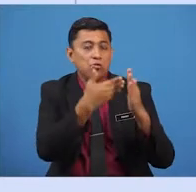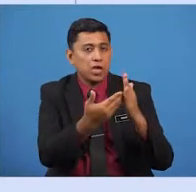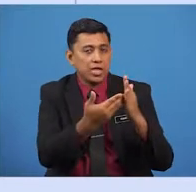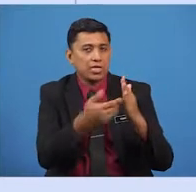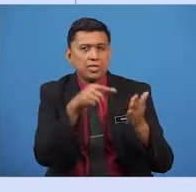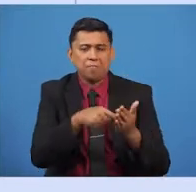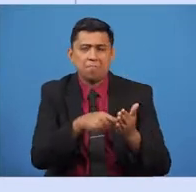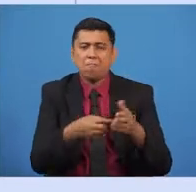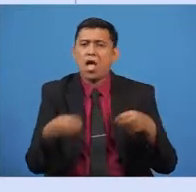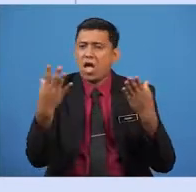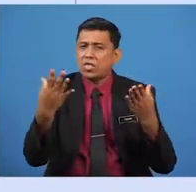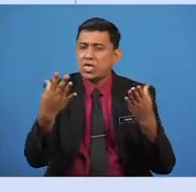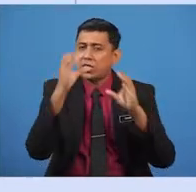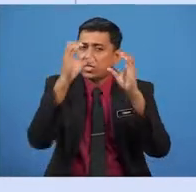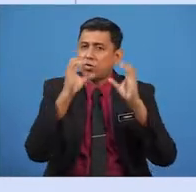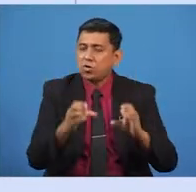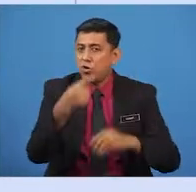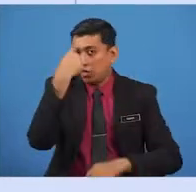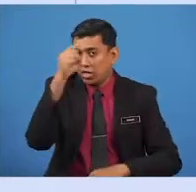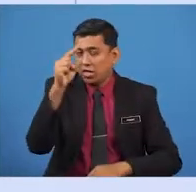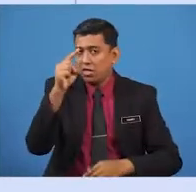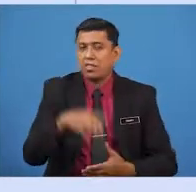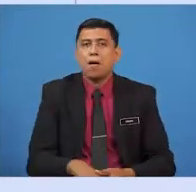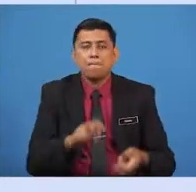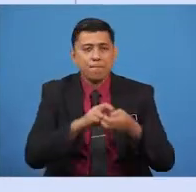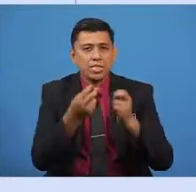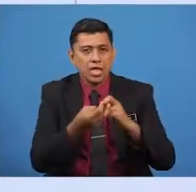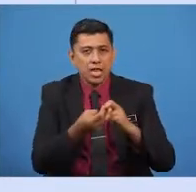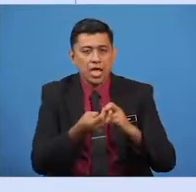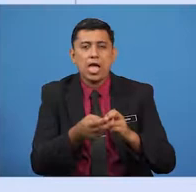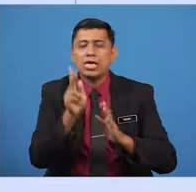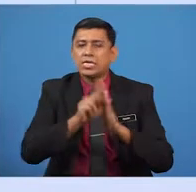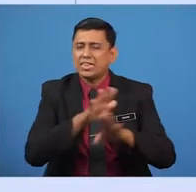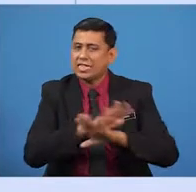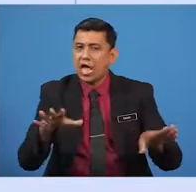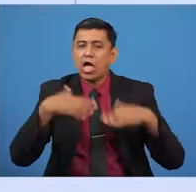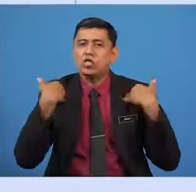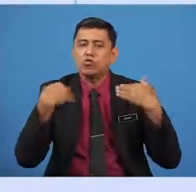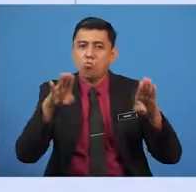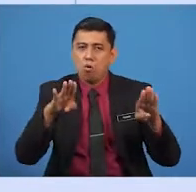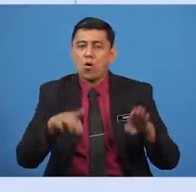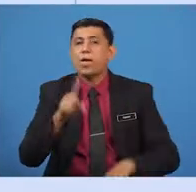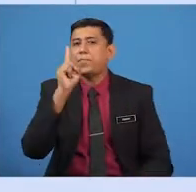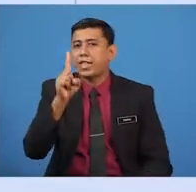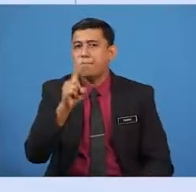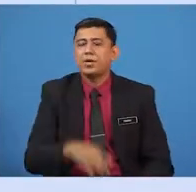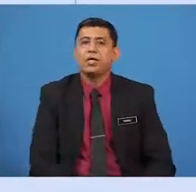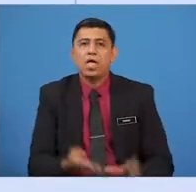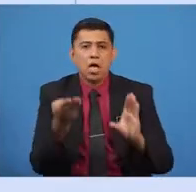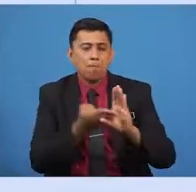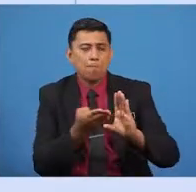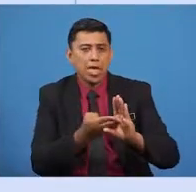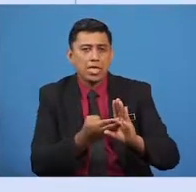ini menunjukkan pelbagai teknik yang digunakan untuk mengatasi masalah ketidaksuburan. Yang